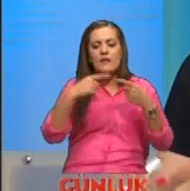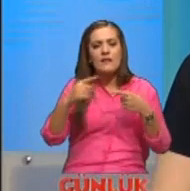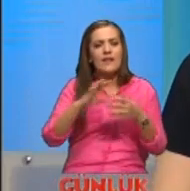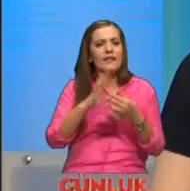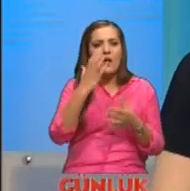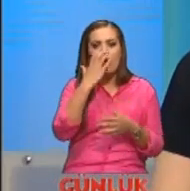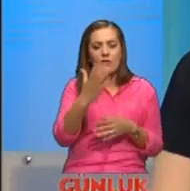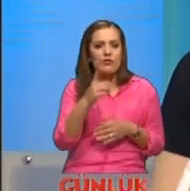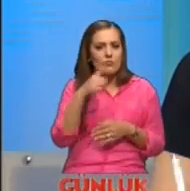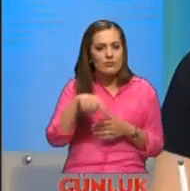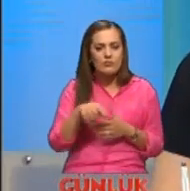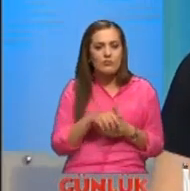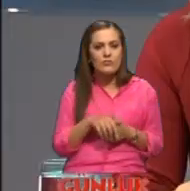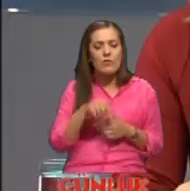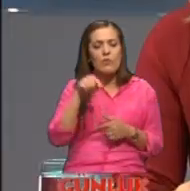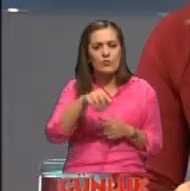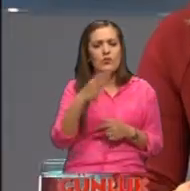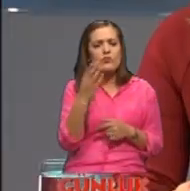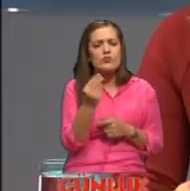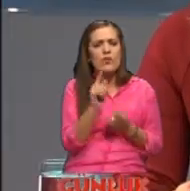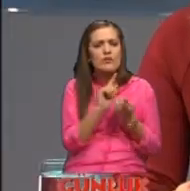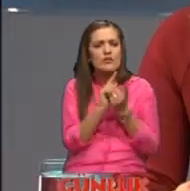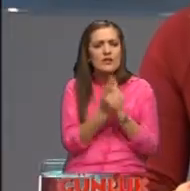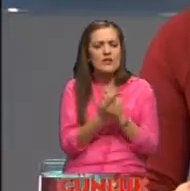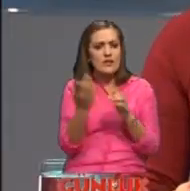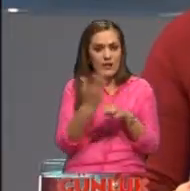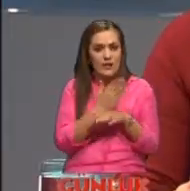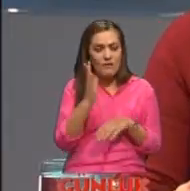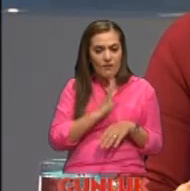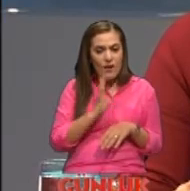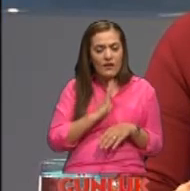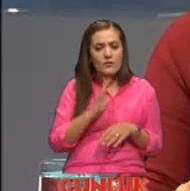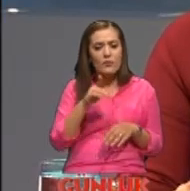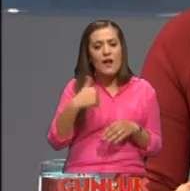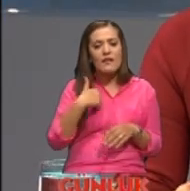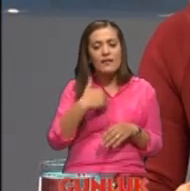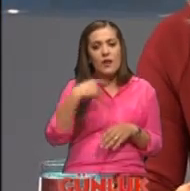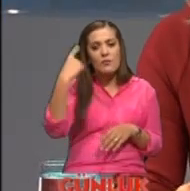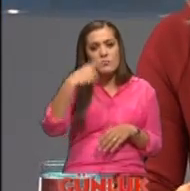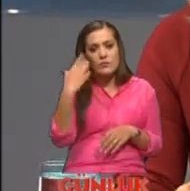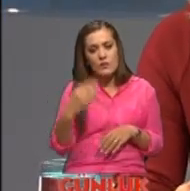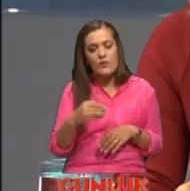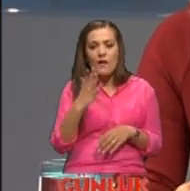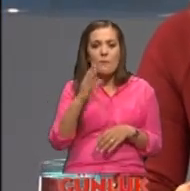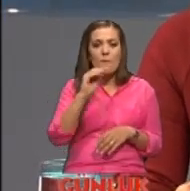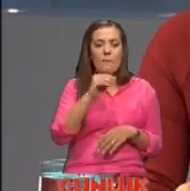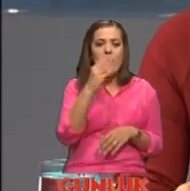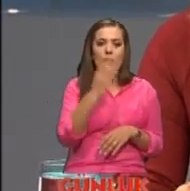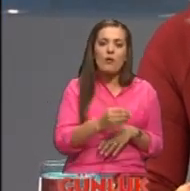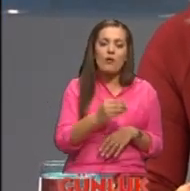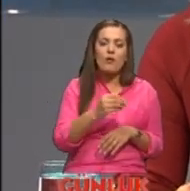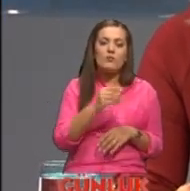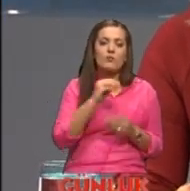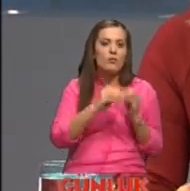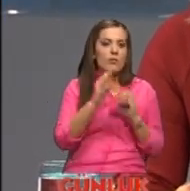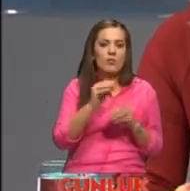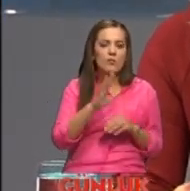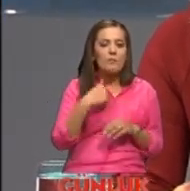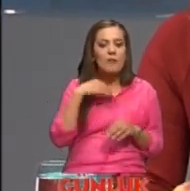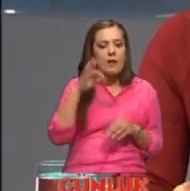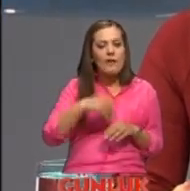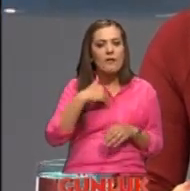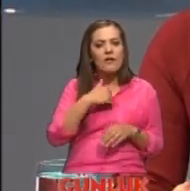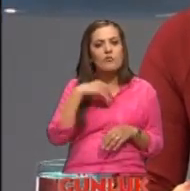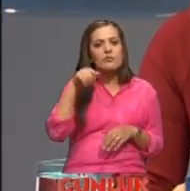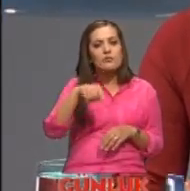ne öneriyorsunuz? Şimdi bunun o kadar çok çeşitli nedeni var ki, bu anneden kaynaklı ya da bebekten kaynaklı problem olabiliyor. Ben hep